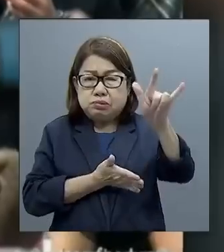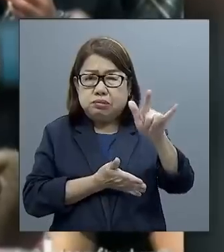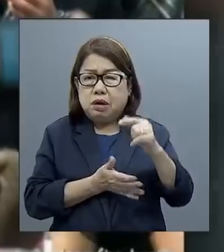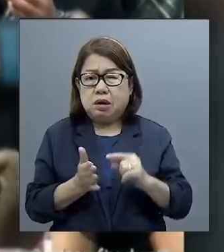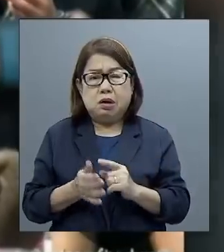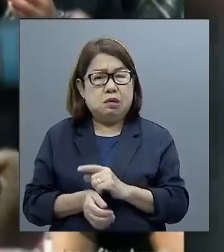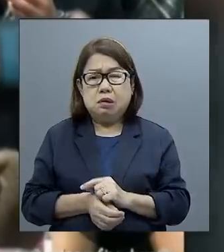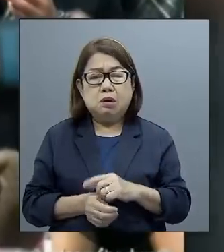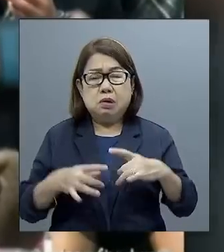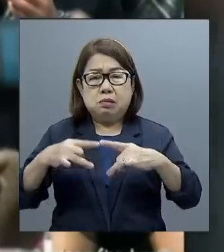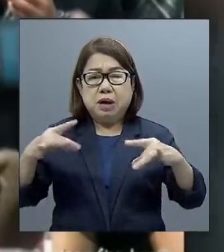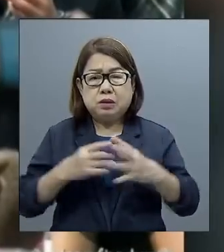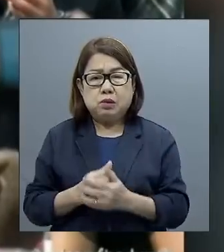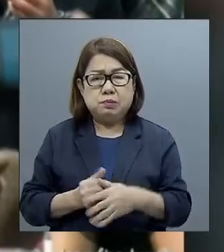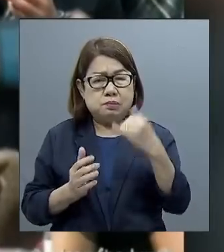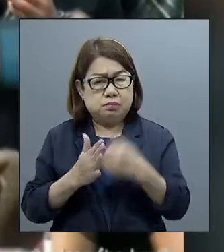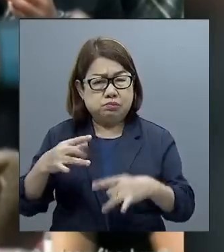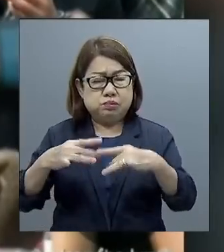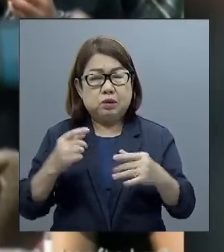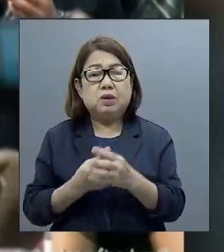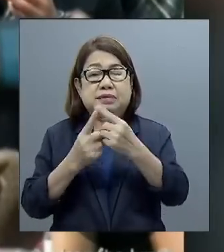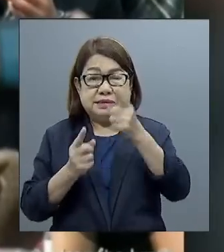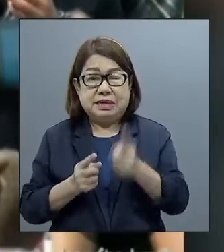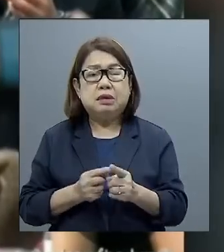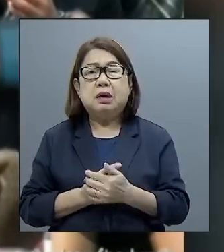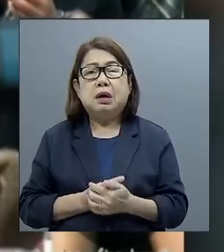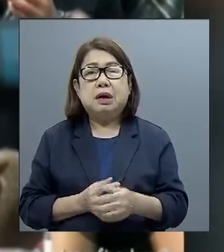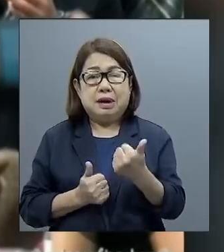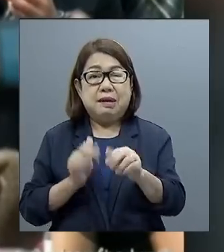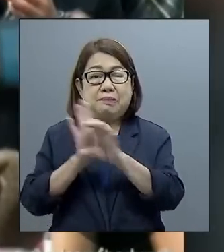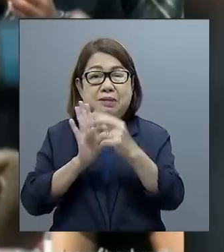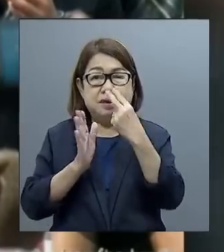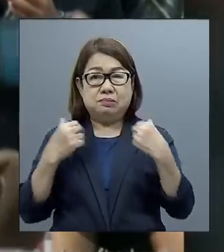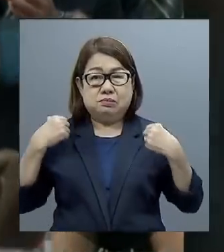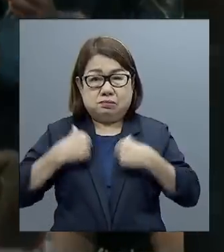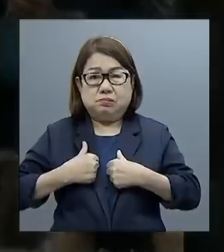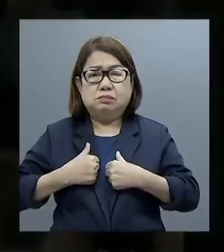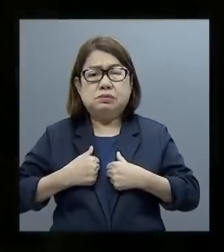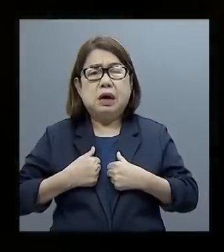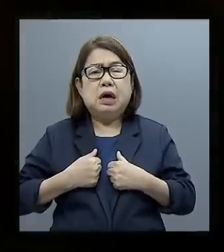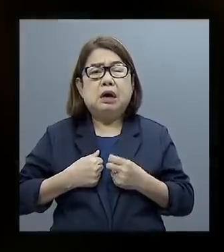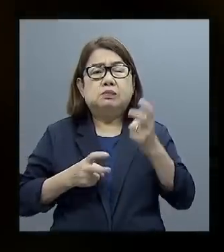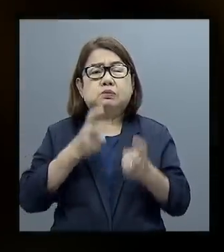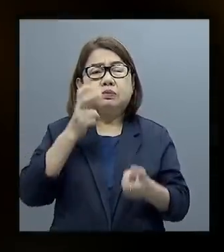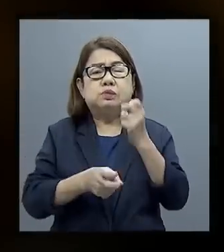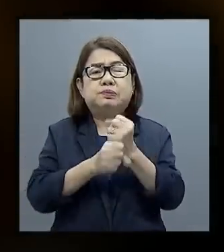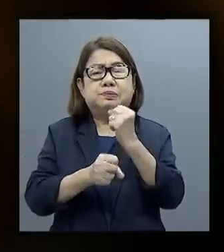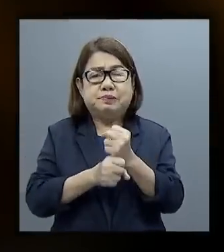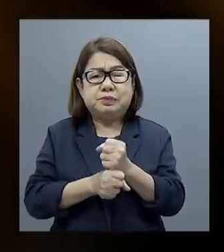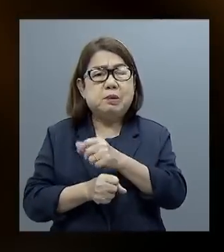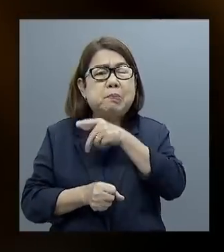แล้วคุณผู้ชมภาพทั้งหมดที่เห็นไปรวมถึงภาพนี้ด้วยนะคะสร้างโดย AI ทั้งหมดพูดง่ายๆคือภาพปลอ